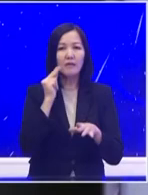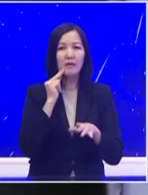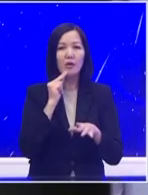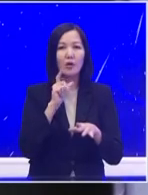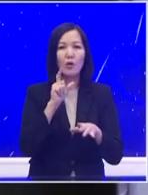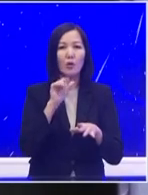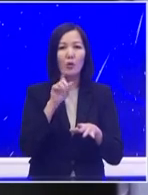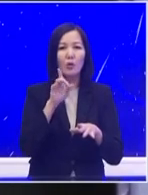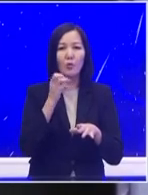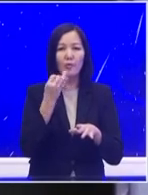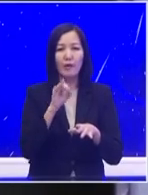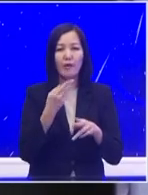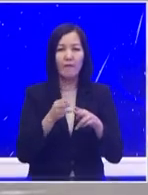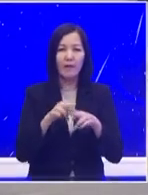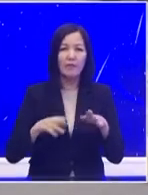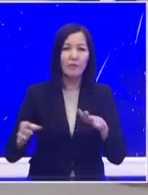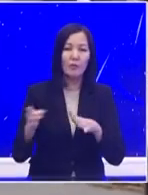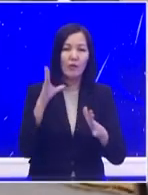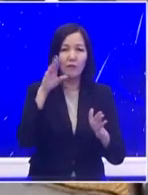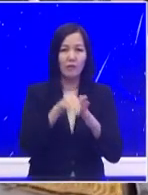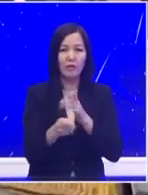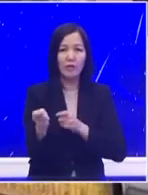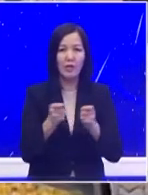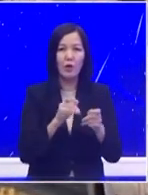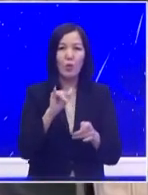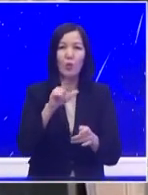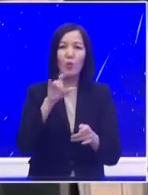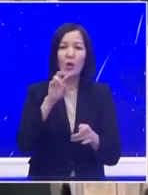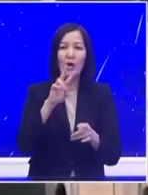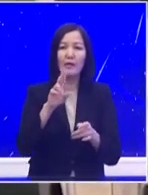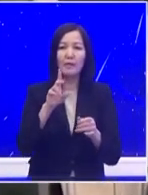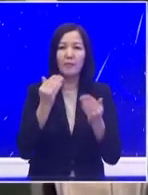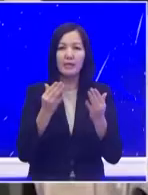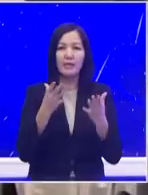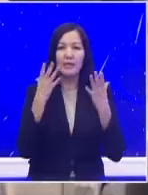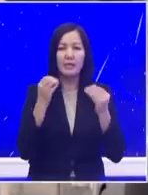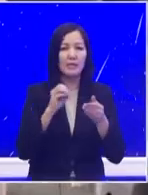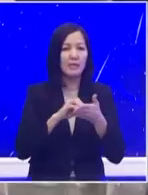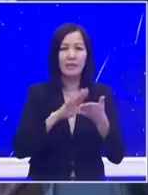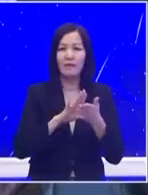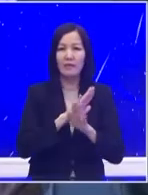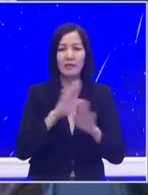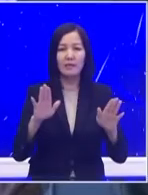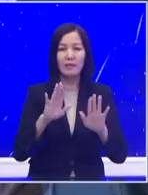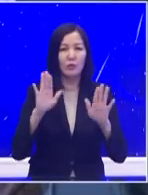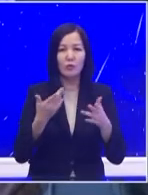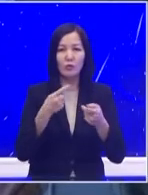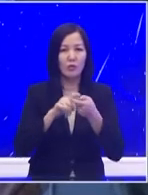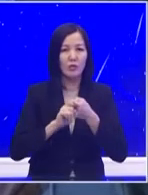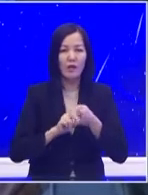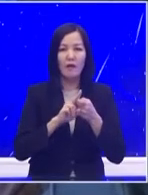Хубэй, в этом регионе, включая административный центр Ухань, за последние сутки не было зафиксировано ни одного случая